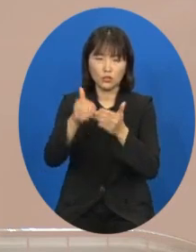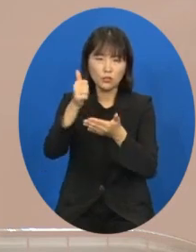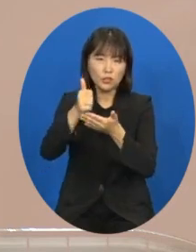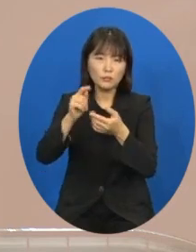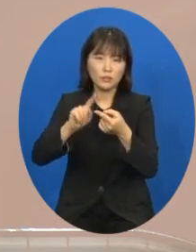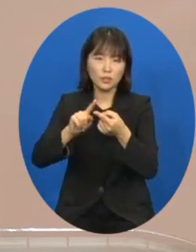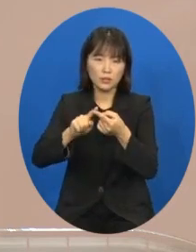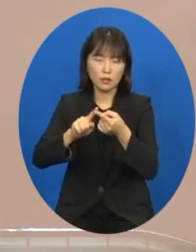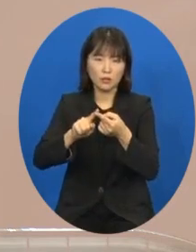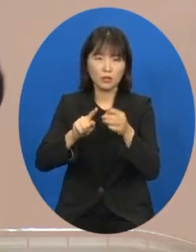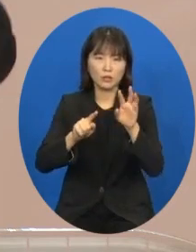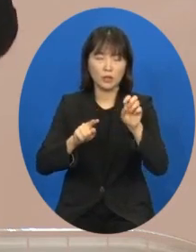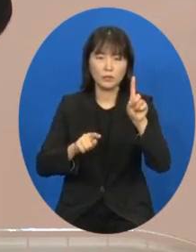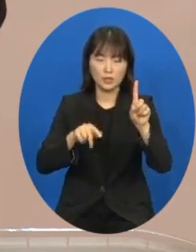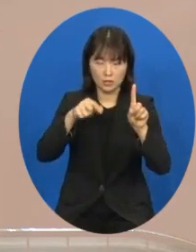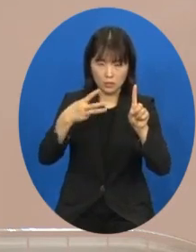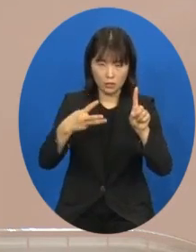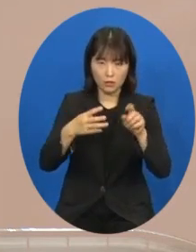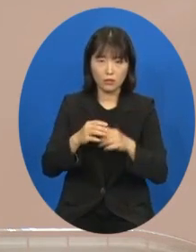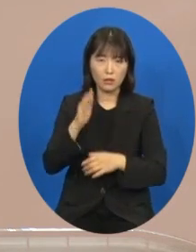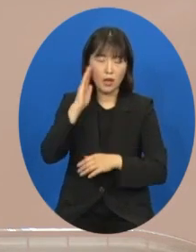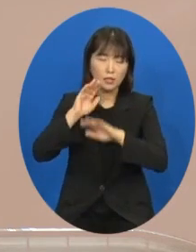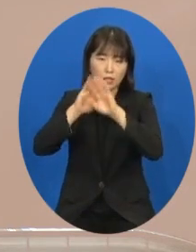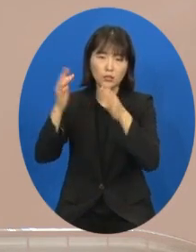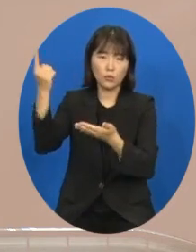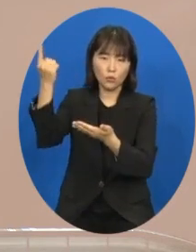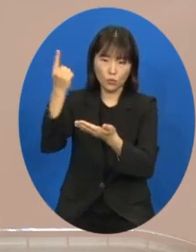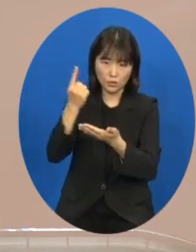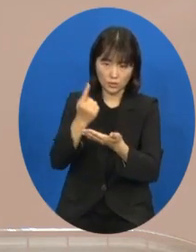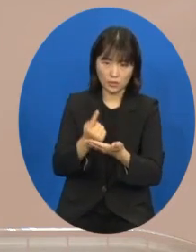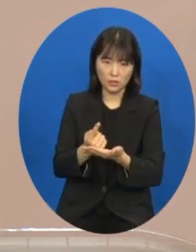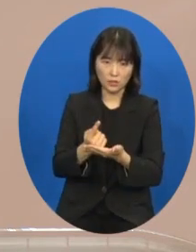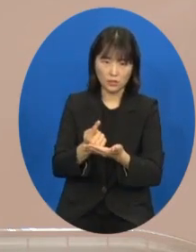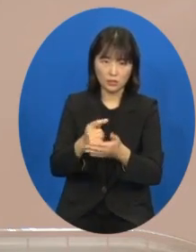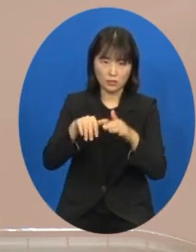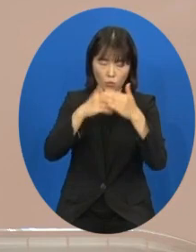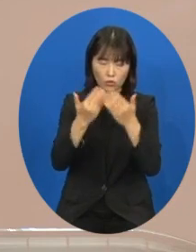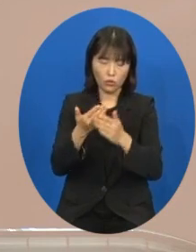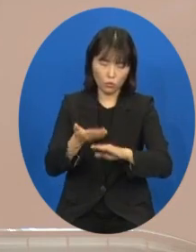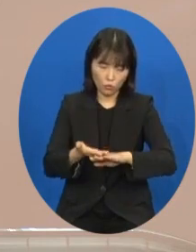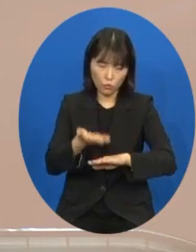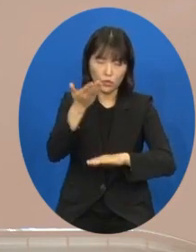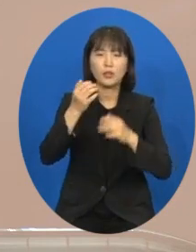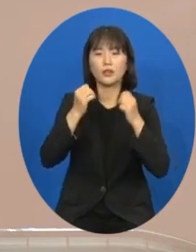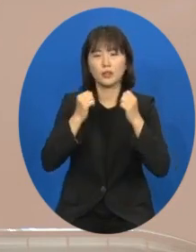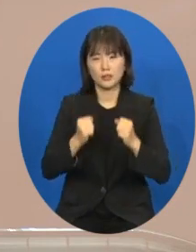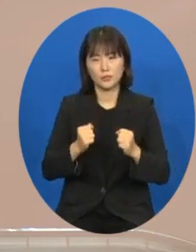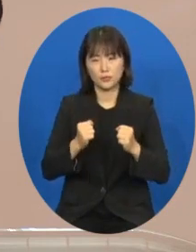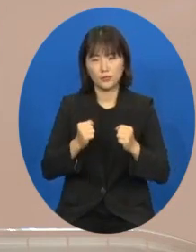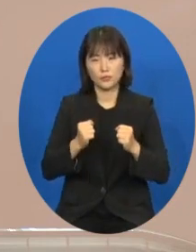대해서 31절에서는 하늘에서 오시는 이 모든 것 위에 계신 분,